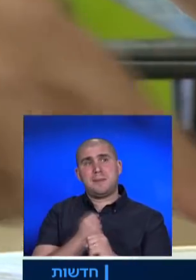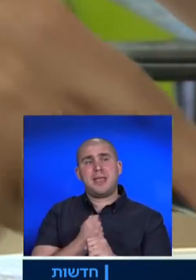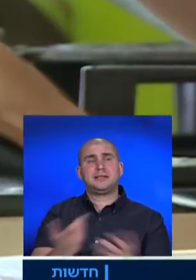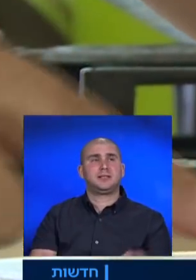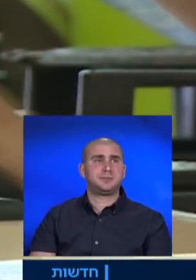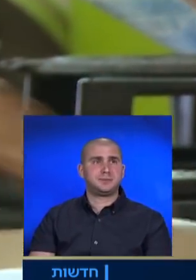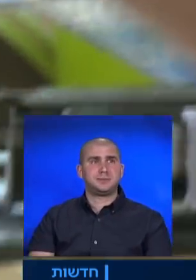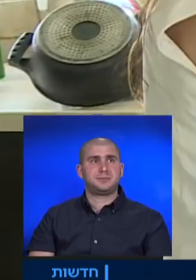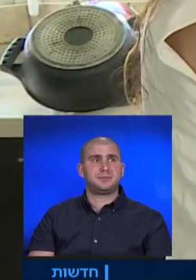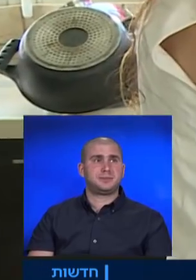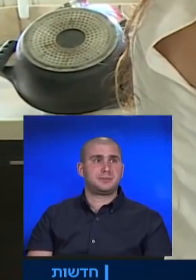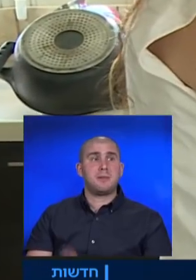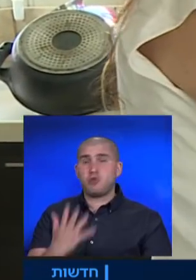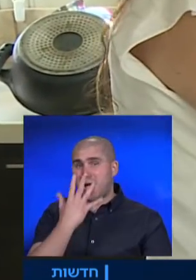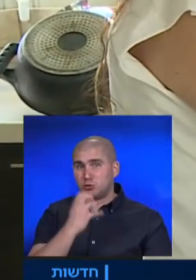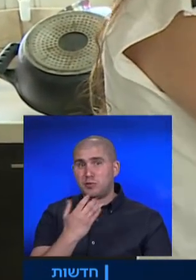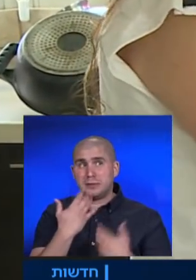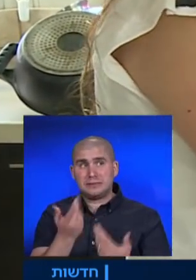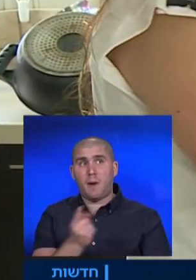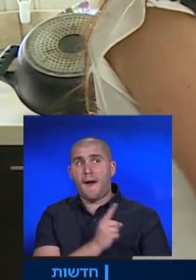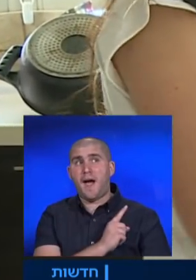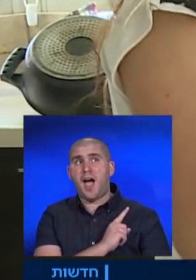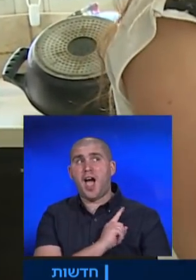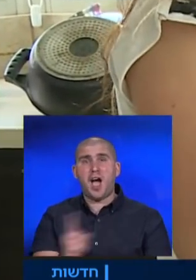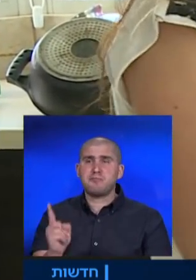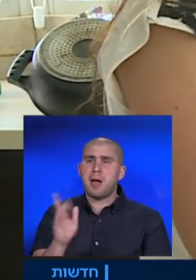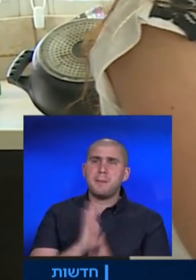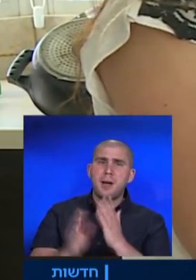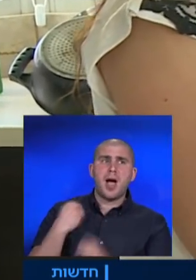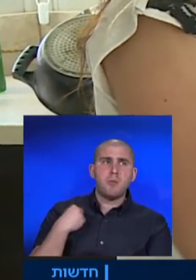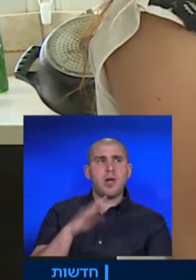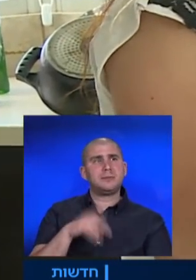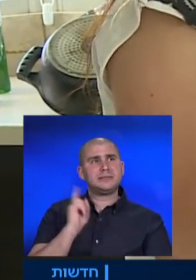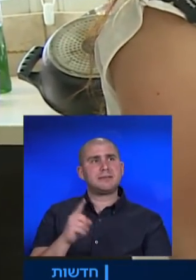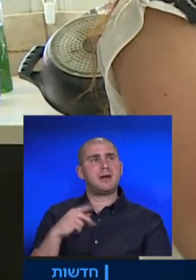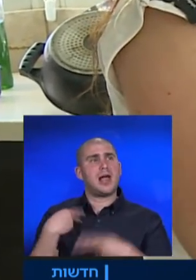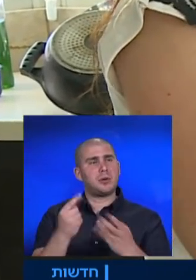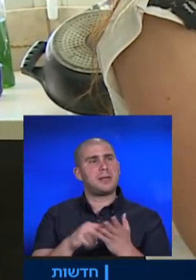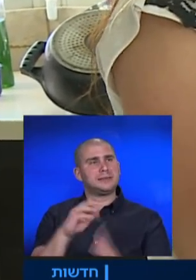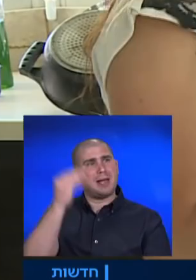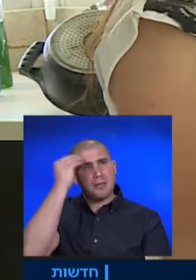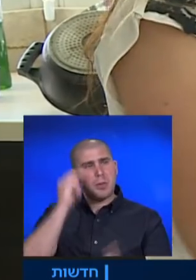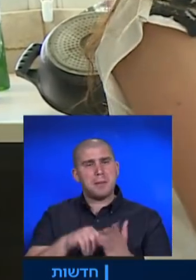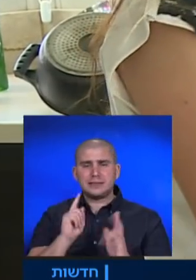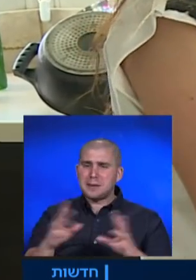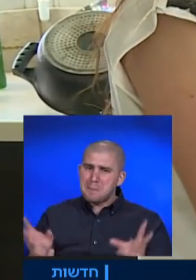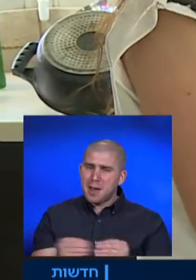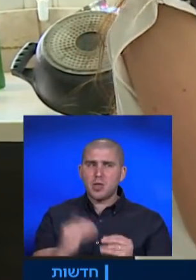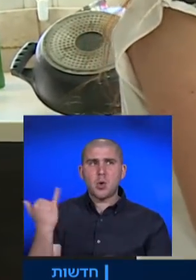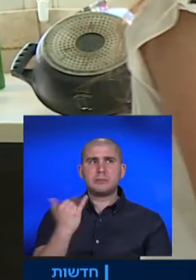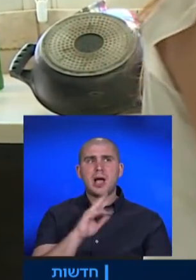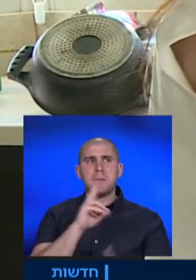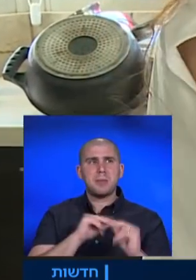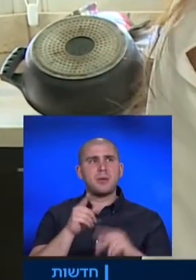מה שעצוב בסיפור הזה שאף פעם אחד לא אמרו, שהילדים צריכים לחזור, כי הם צריכים ללמוד, כי הם צריכים להיות ביחד. כל הזמן רק דיברו על זה